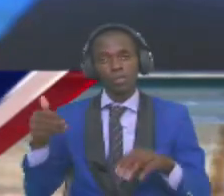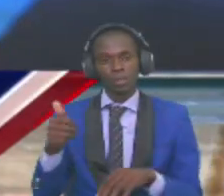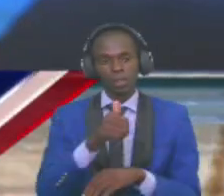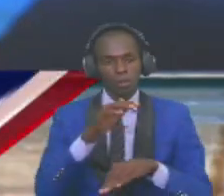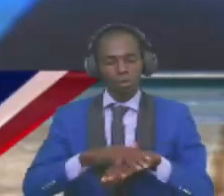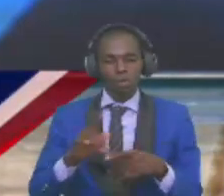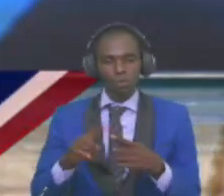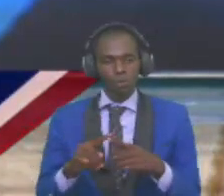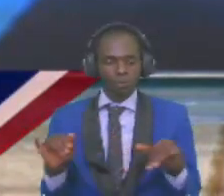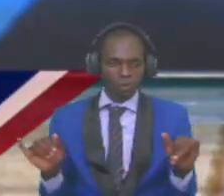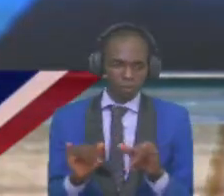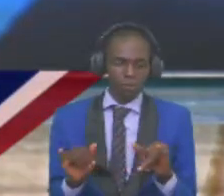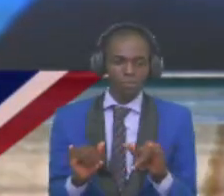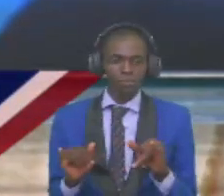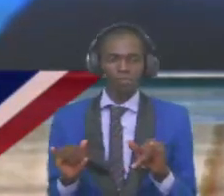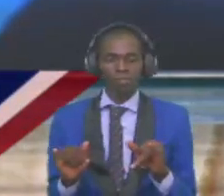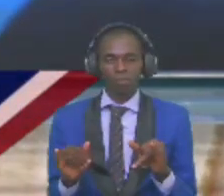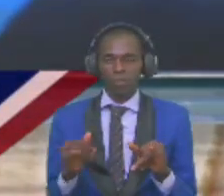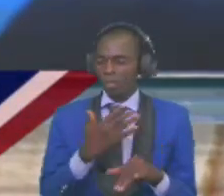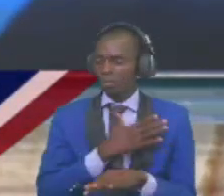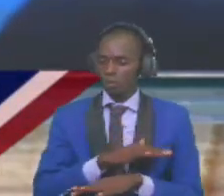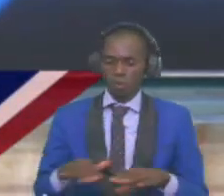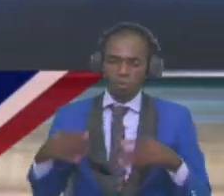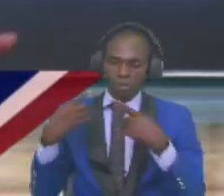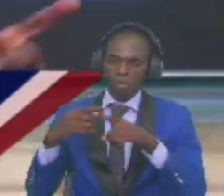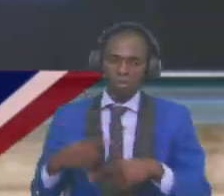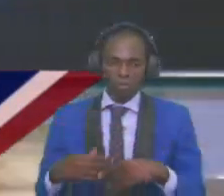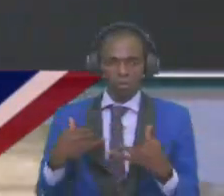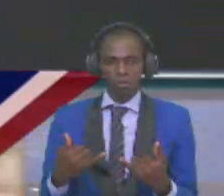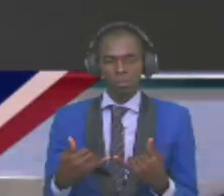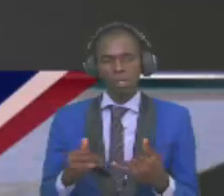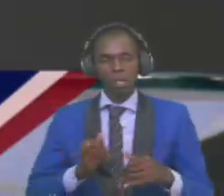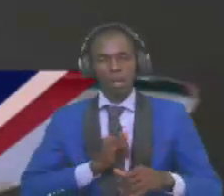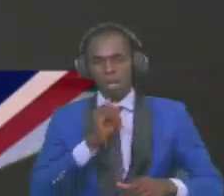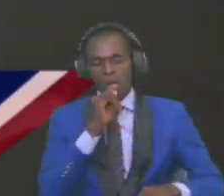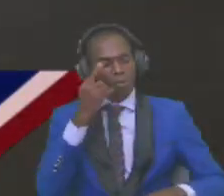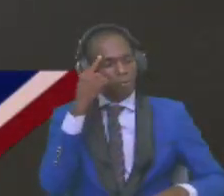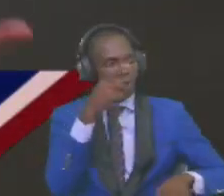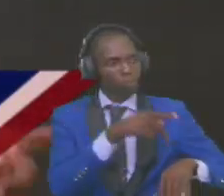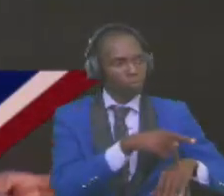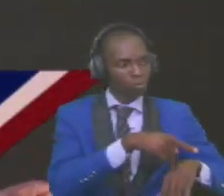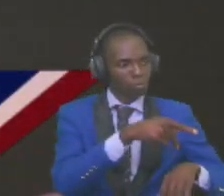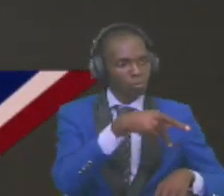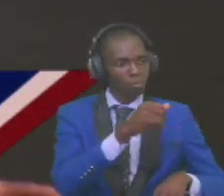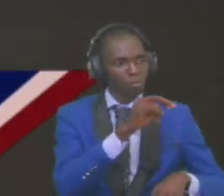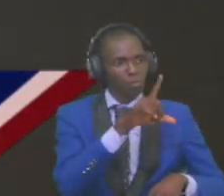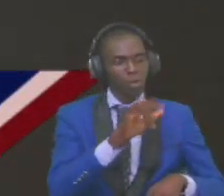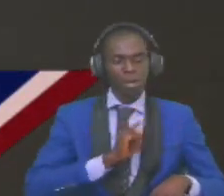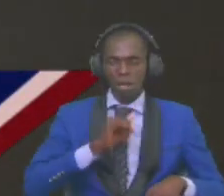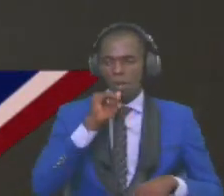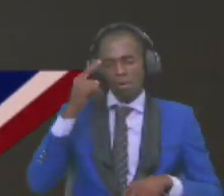vous aussi de la différence pour de telles sommes pour rien n'a vraiment pas ne dites pas que l'issue de paul